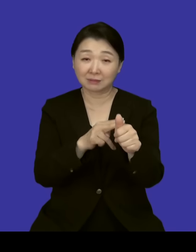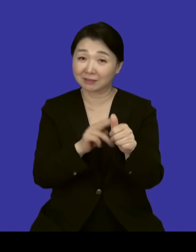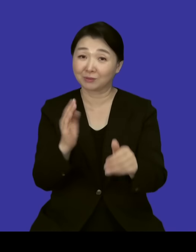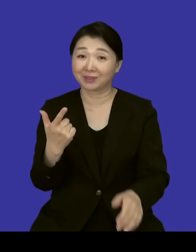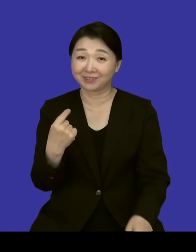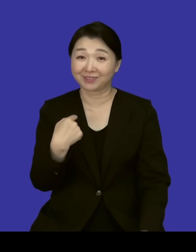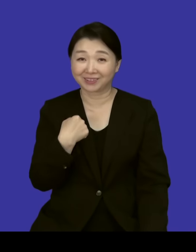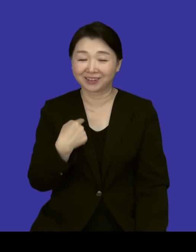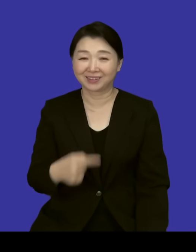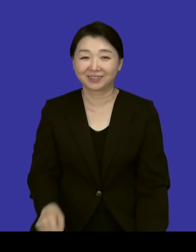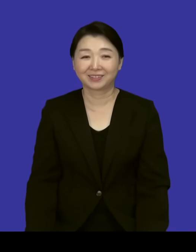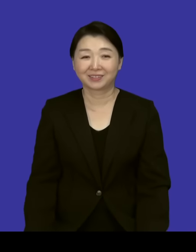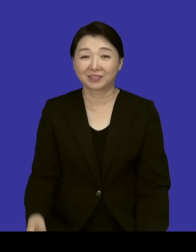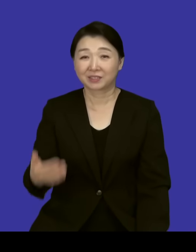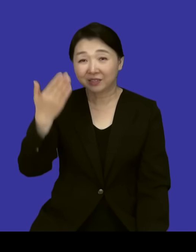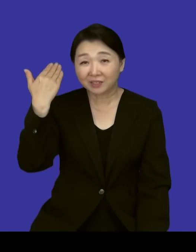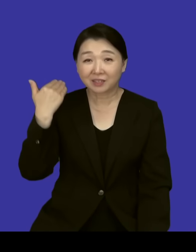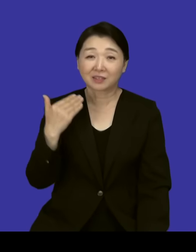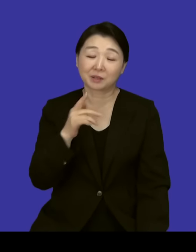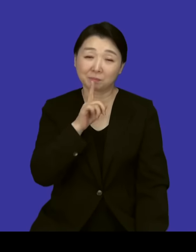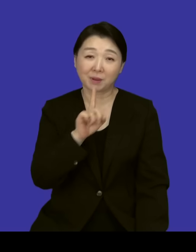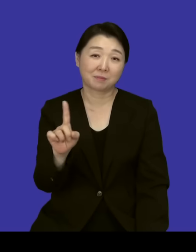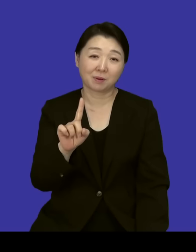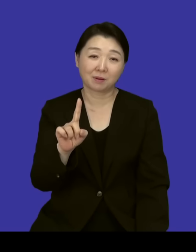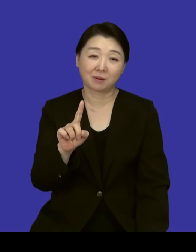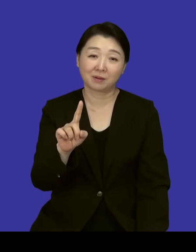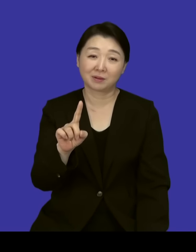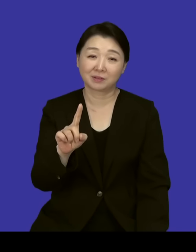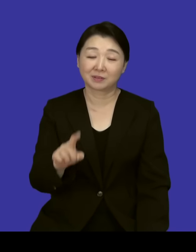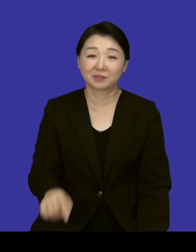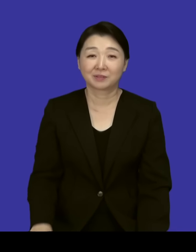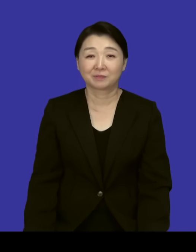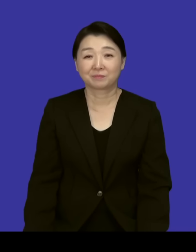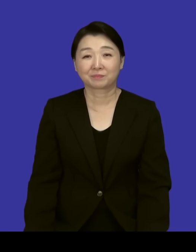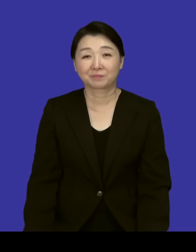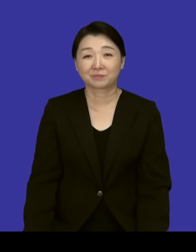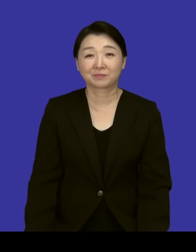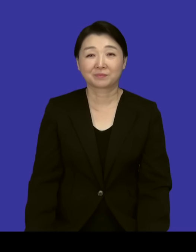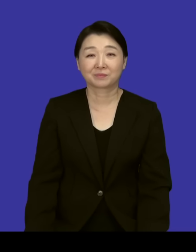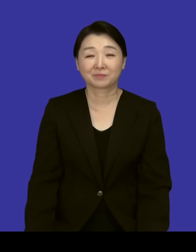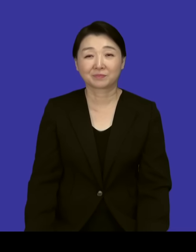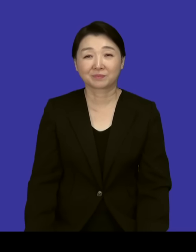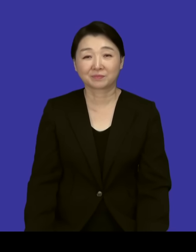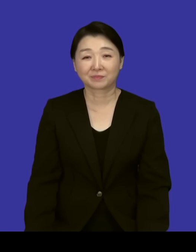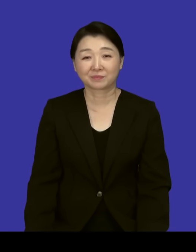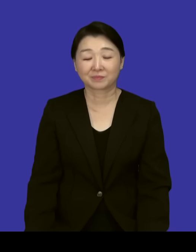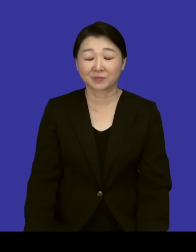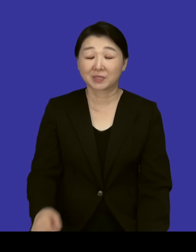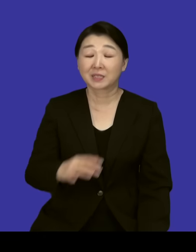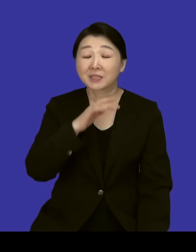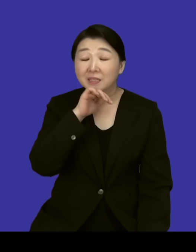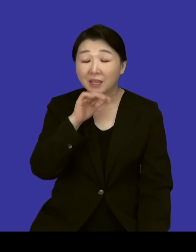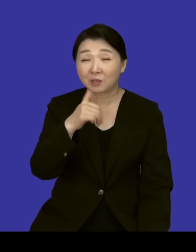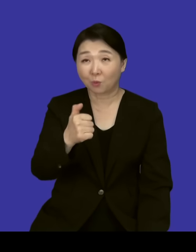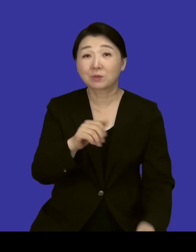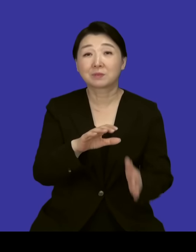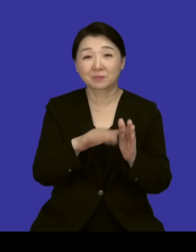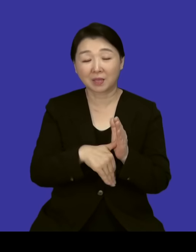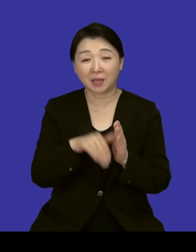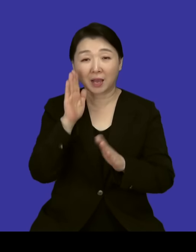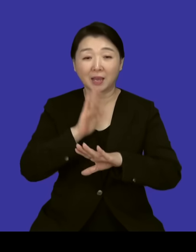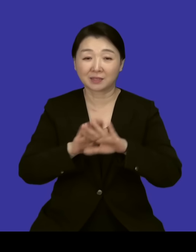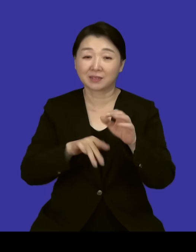됐더라고요. 네네. 이게 옛날에 우리나라 그 말에 그 진인사 대천명이라는 말도 있지만 네네. 나이 50이면